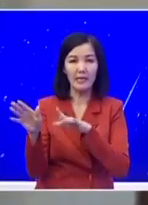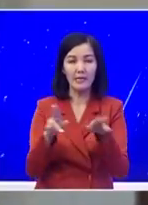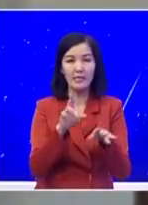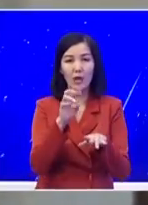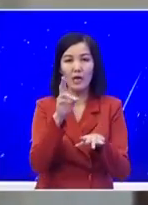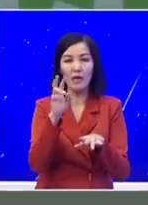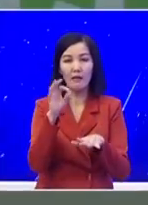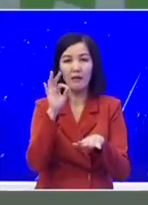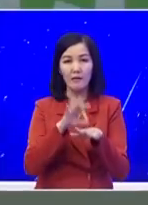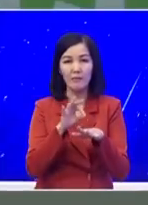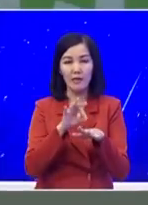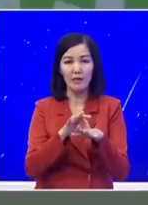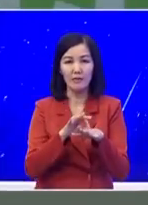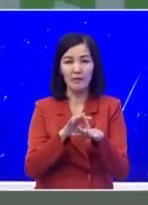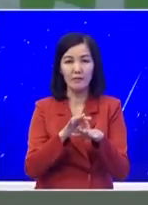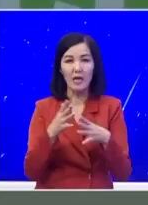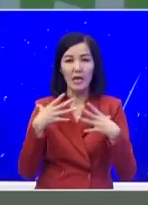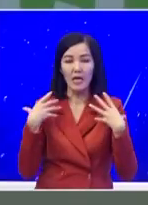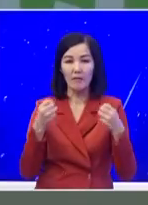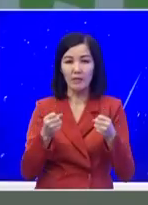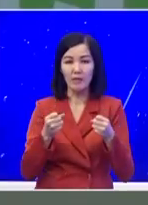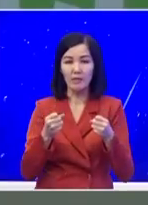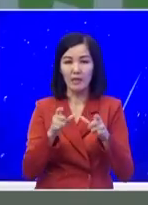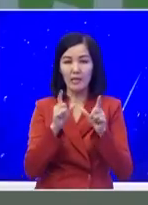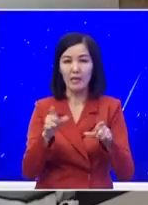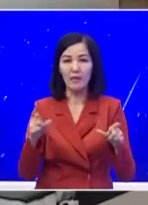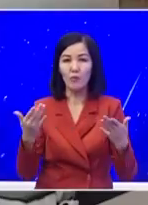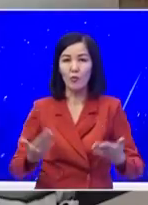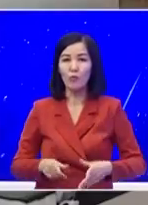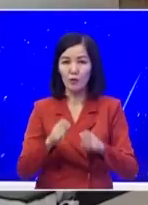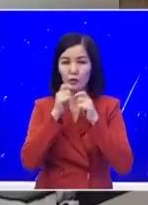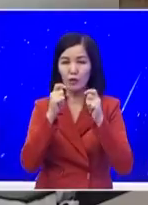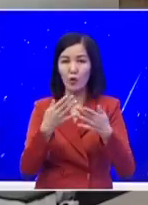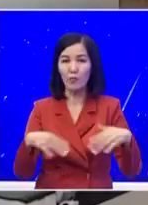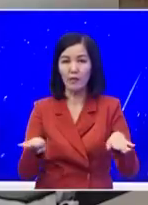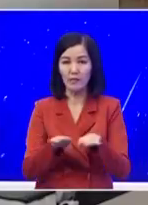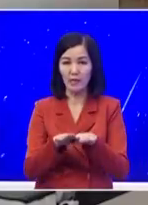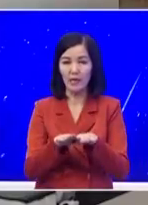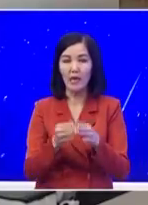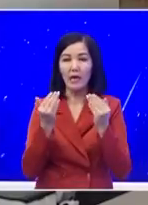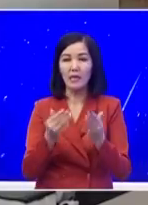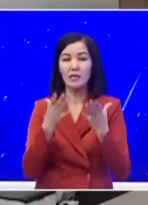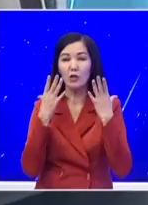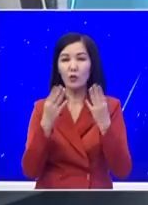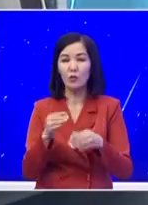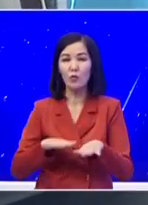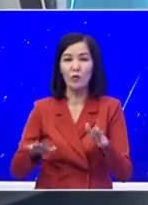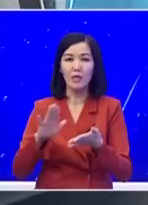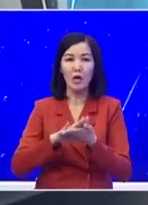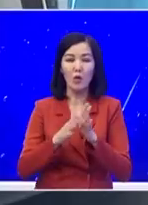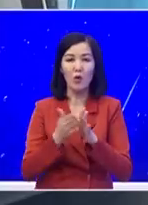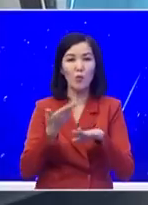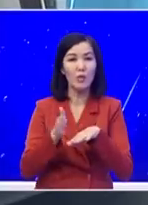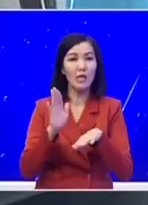коронавирустан емделіп жатқан адамдарға бұл аппарат өмір сыйлау мен тең екенін айтады. Қазіргі таңда